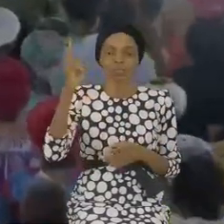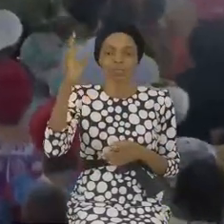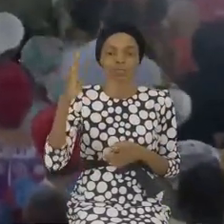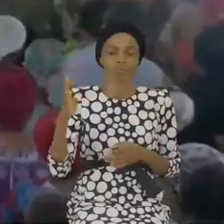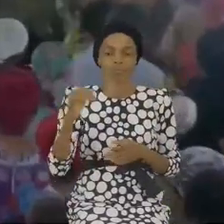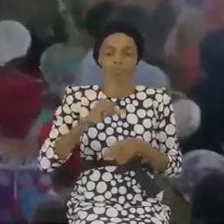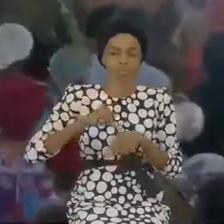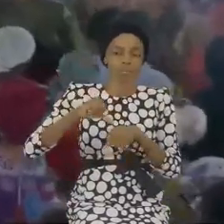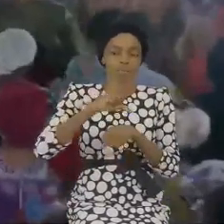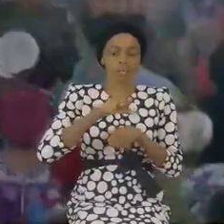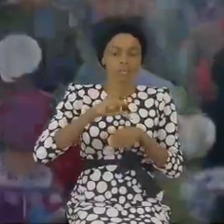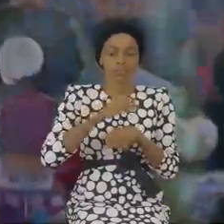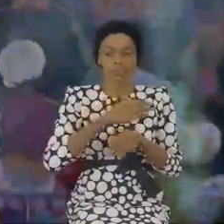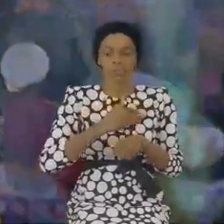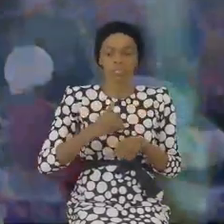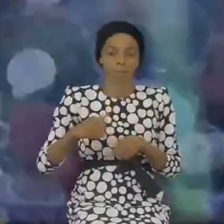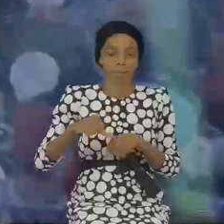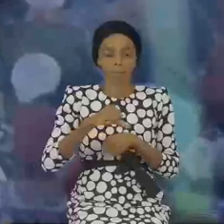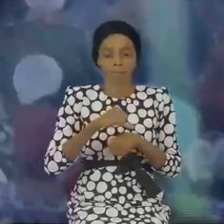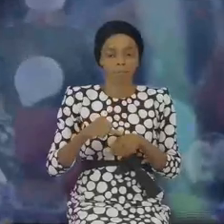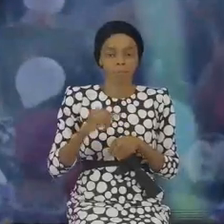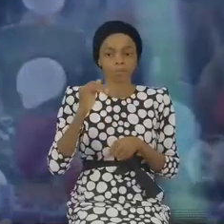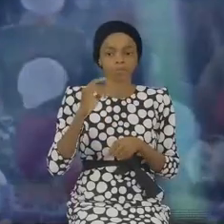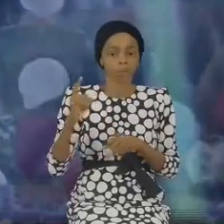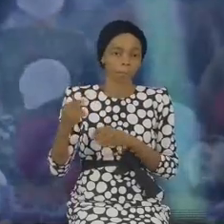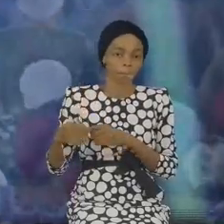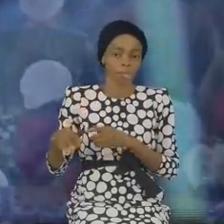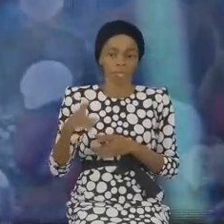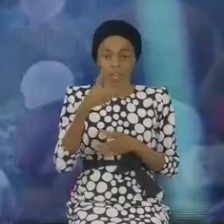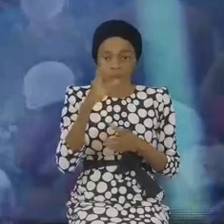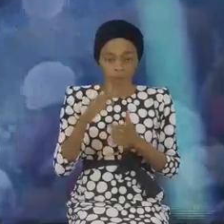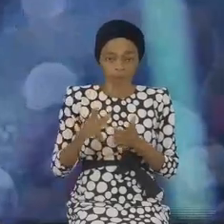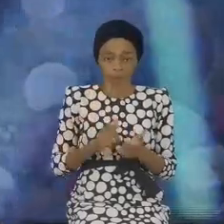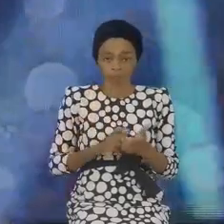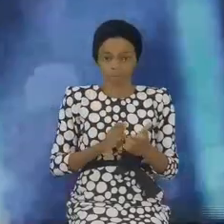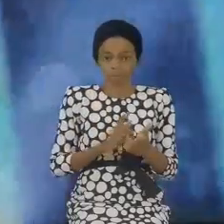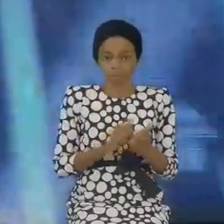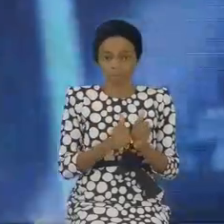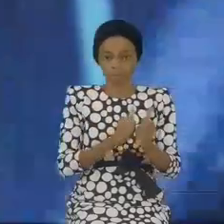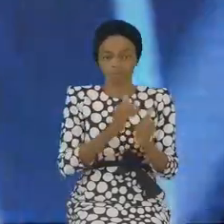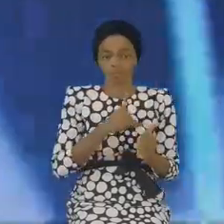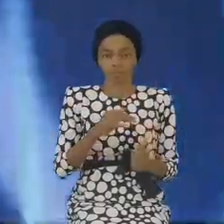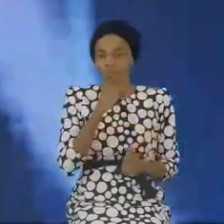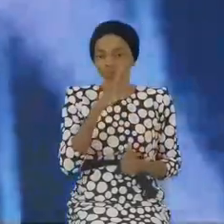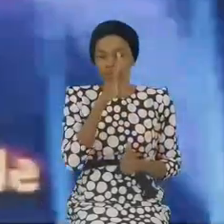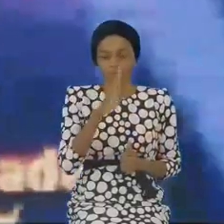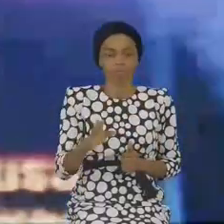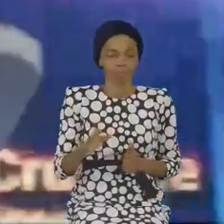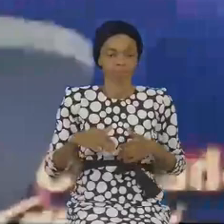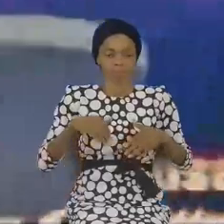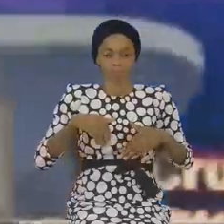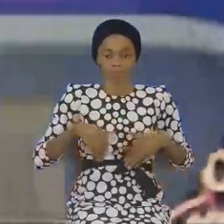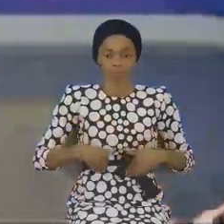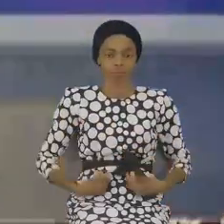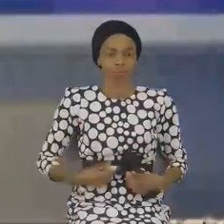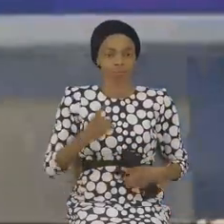onction, tu vas marcher, tu ne seras pas fatigué. Tu marcheras sur ce chemin sans